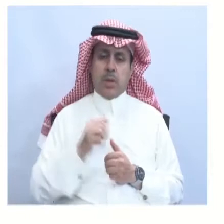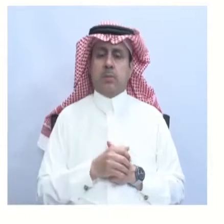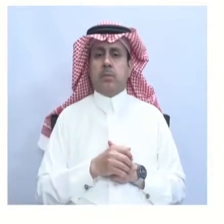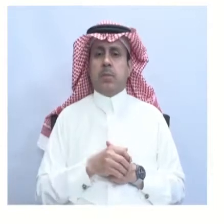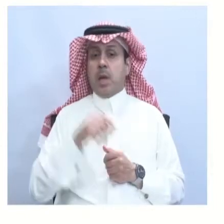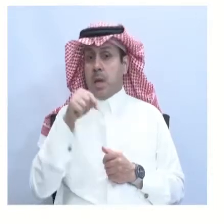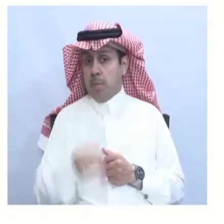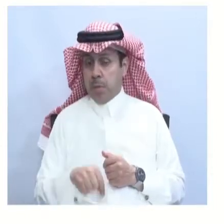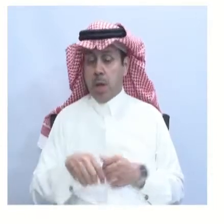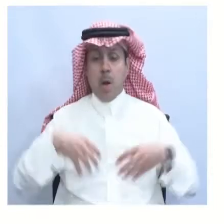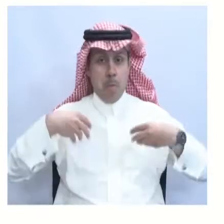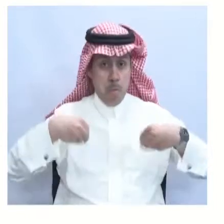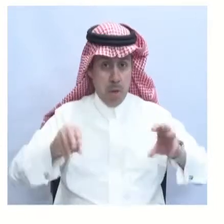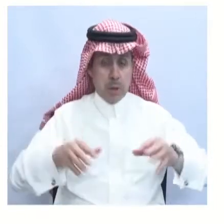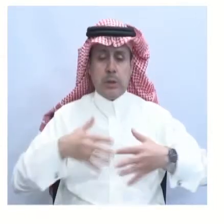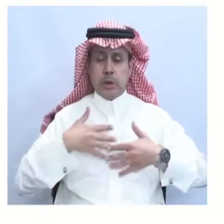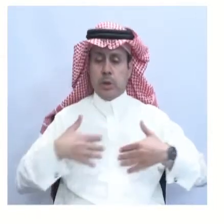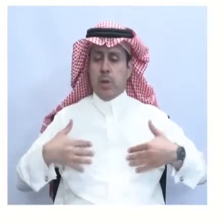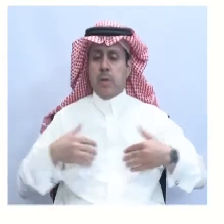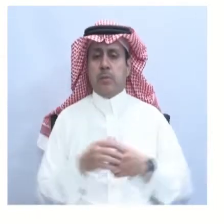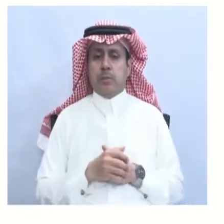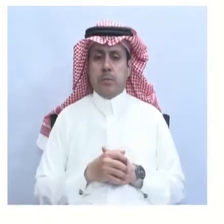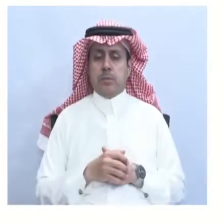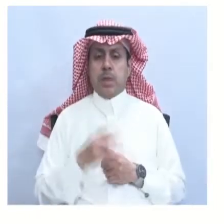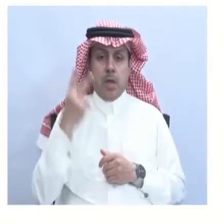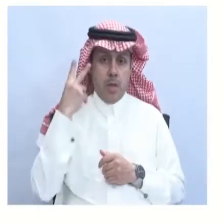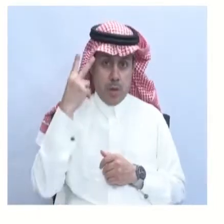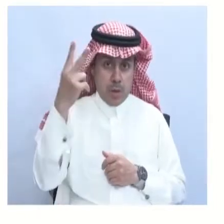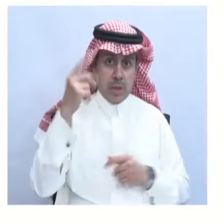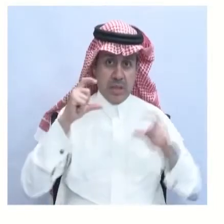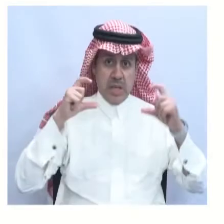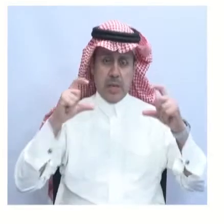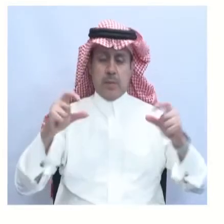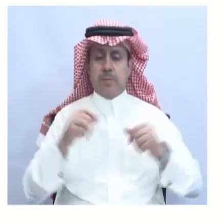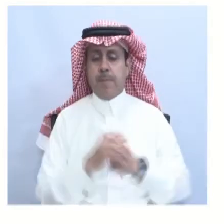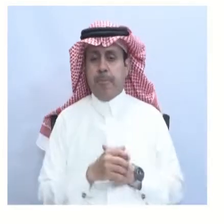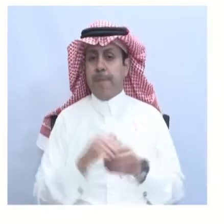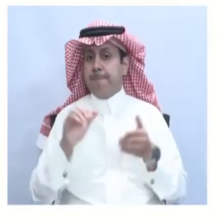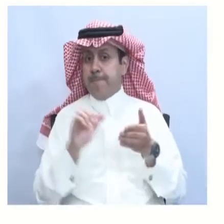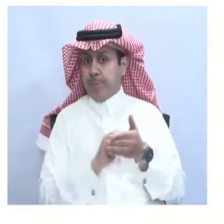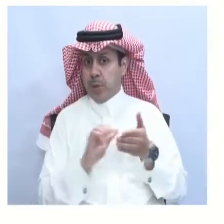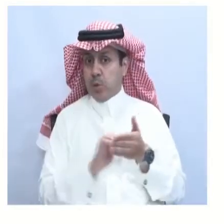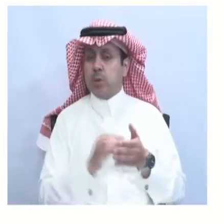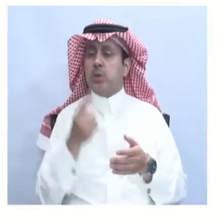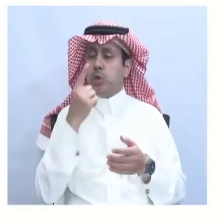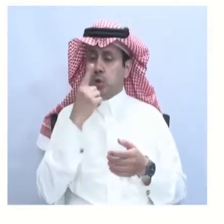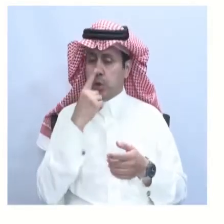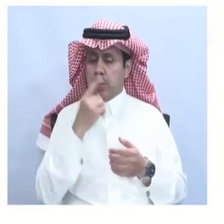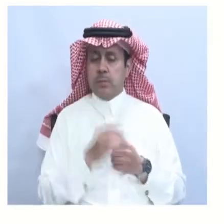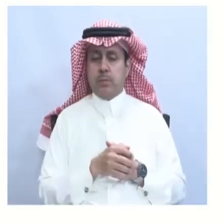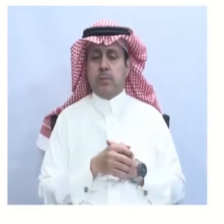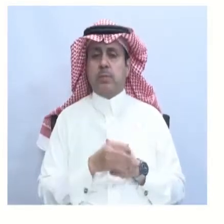انما البيع عن تراب اذا هذا دالاني على اشتراط التراضي بين